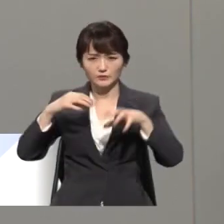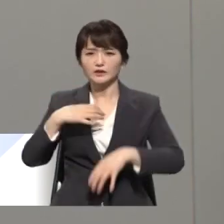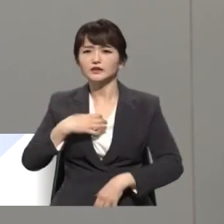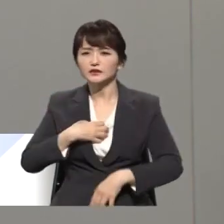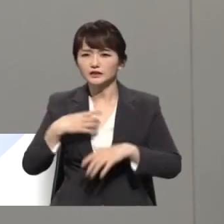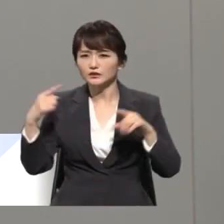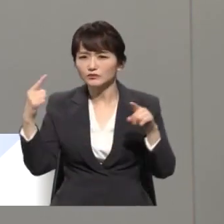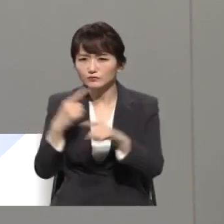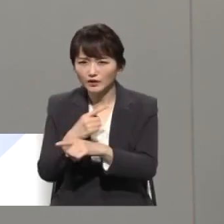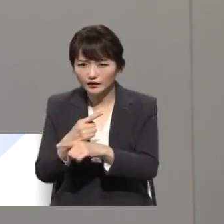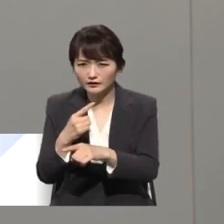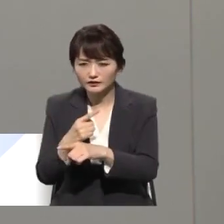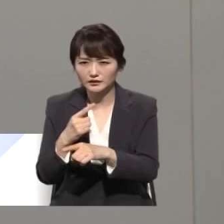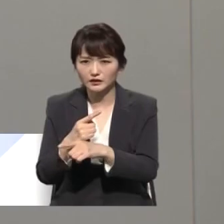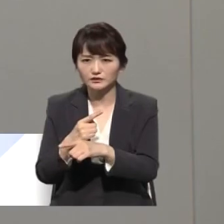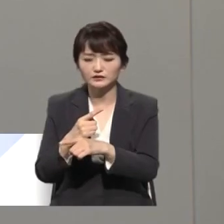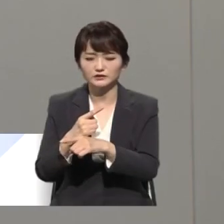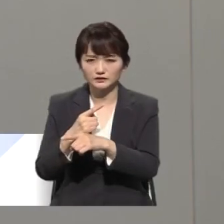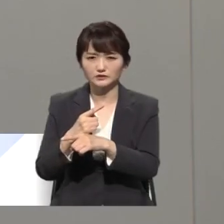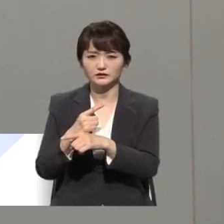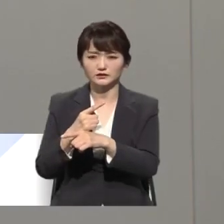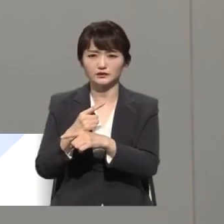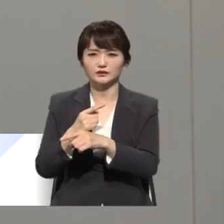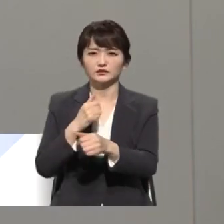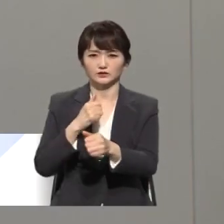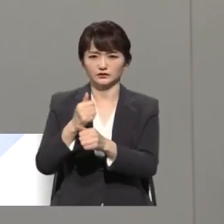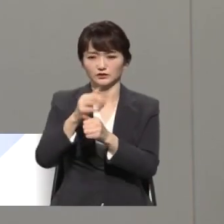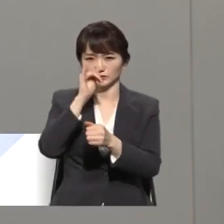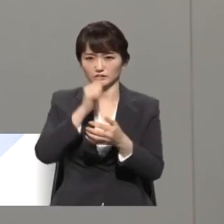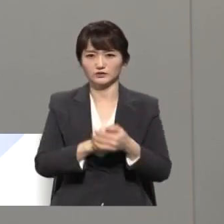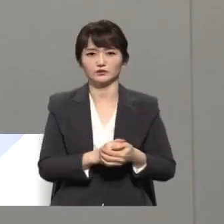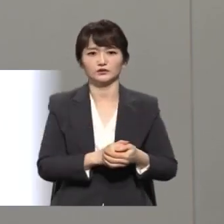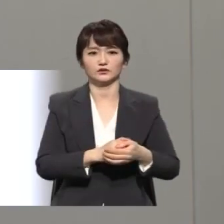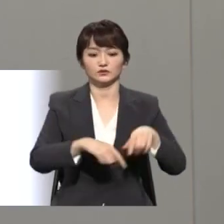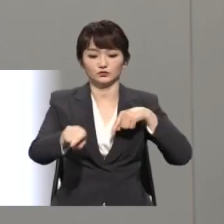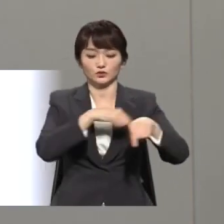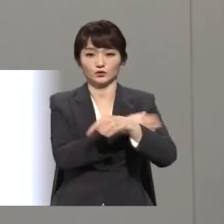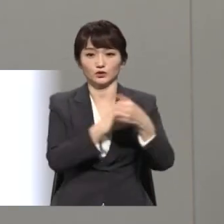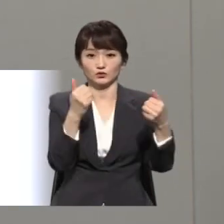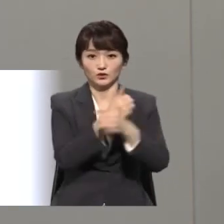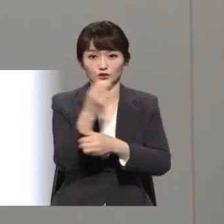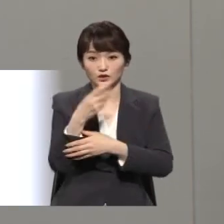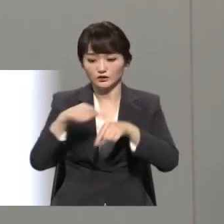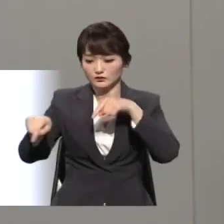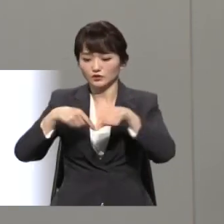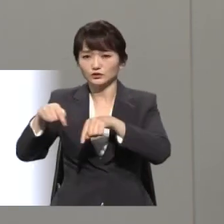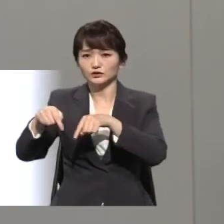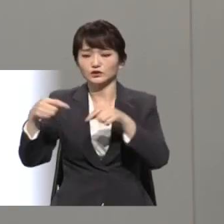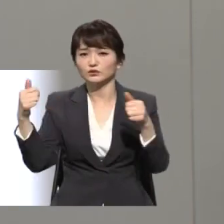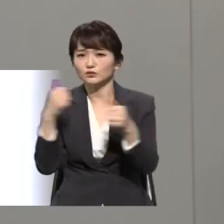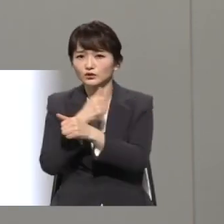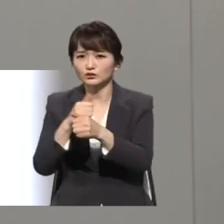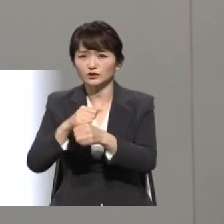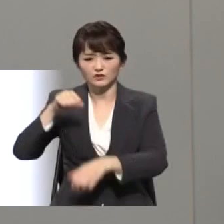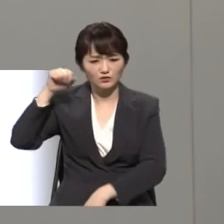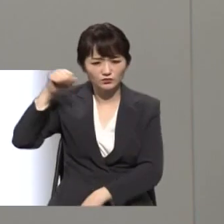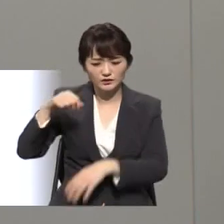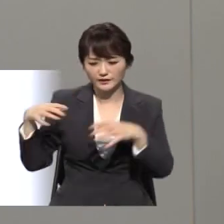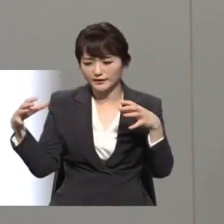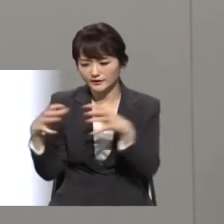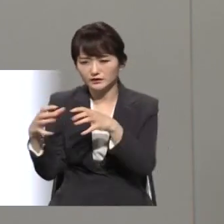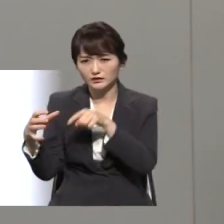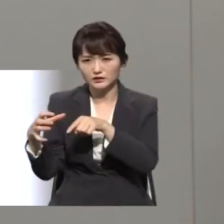생각합니다 정권 교체를 넘어서 정치 였죠 검찰 동우의 운도 뻔도 무의 이런